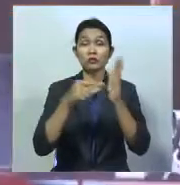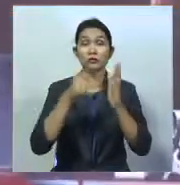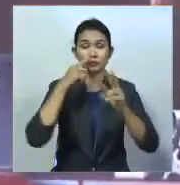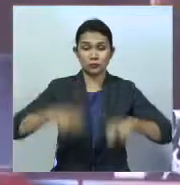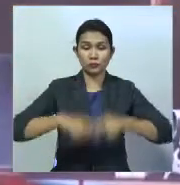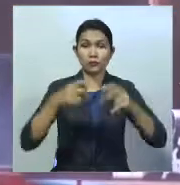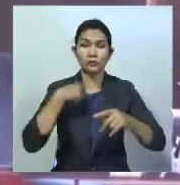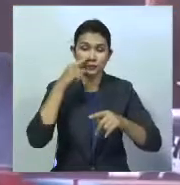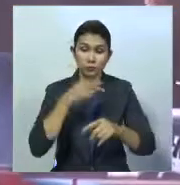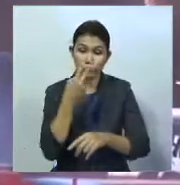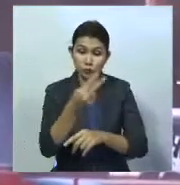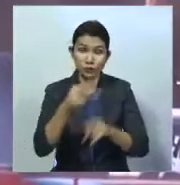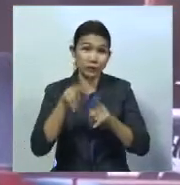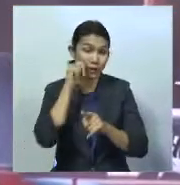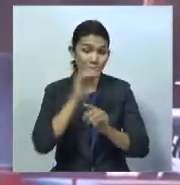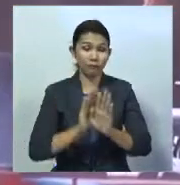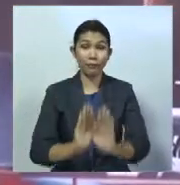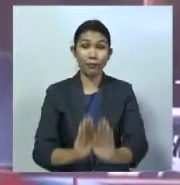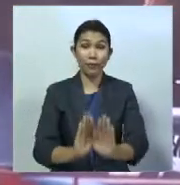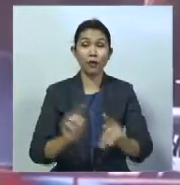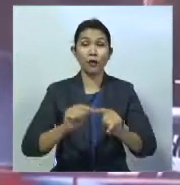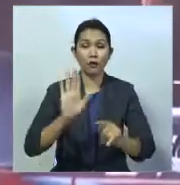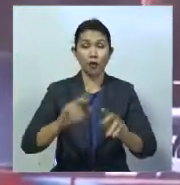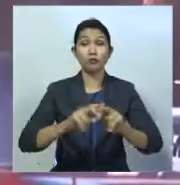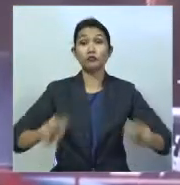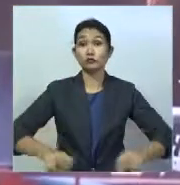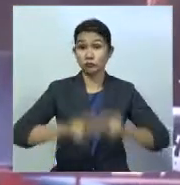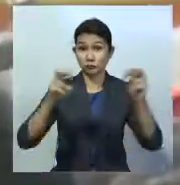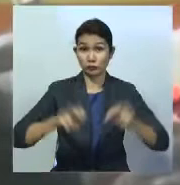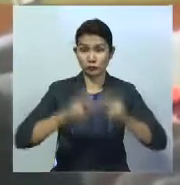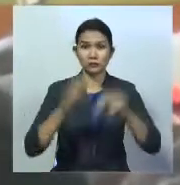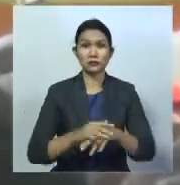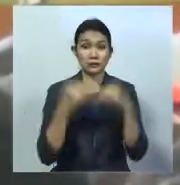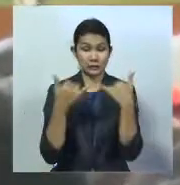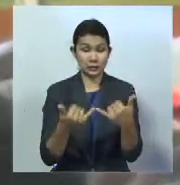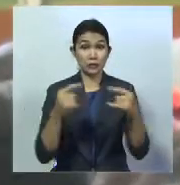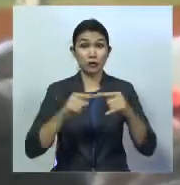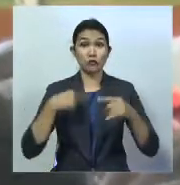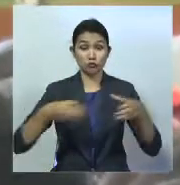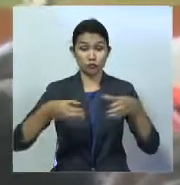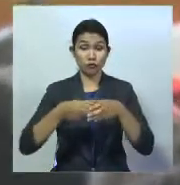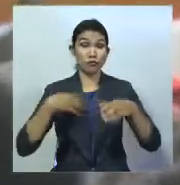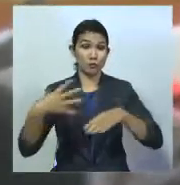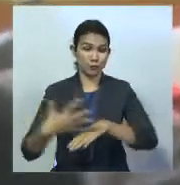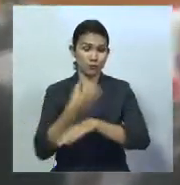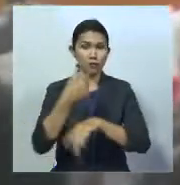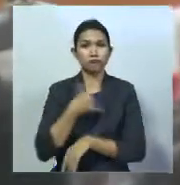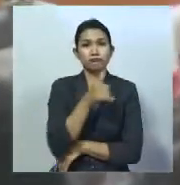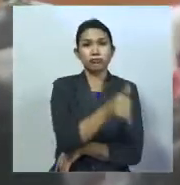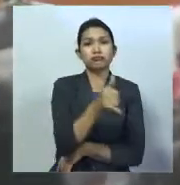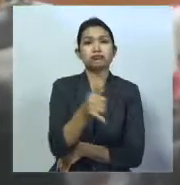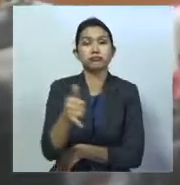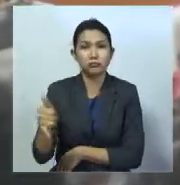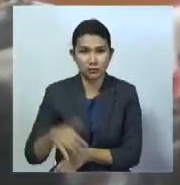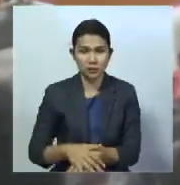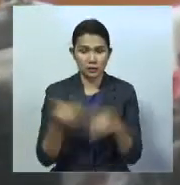วจเยี่ยมอ่างเก็บน้ำห้วยเสนงโครงการชลประทานจังหวัดสุรินทร์นะคะเรียกว่าวันนี้นักการเมืองท้องถิ่นมากันครบทุกพรรคเลยค่ะโ